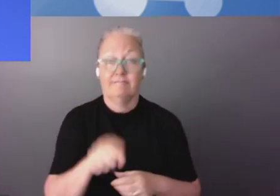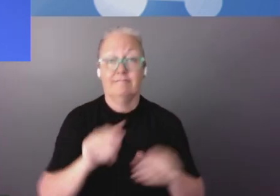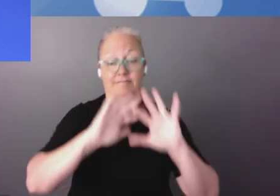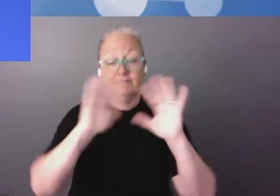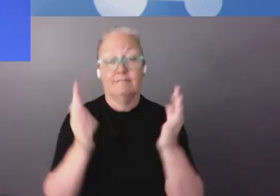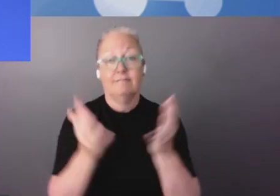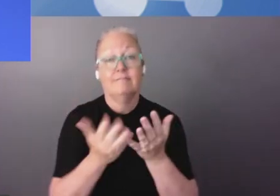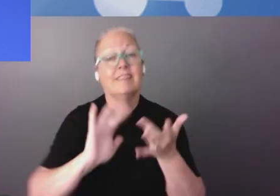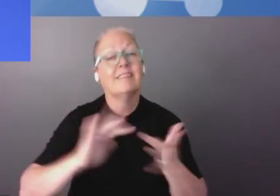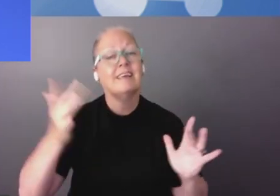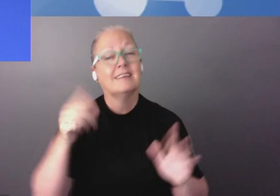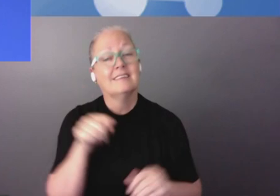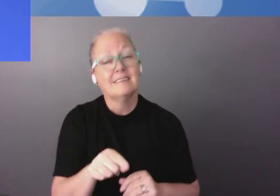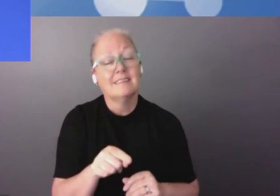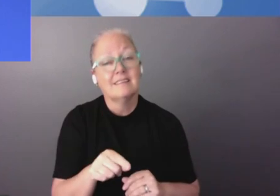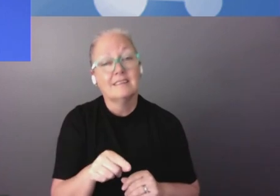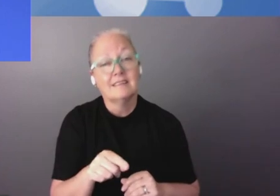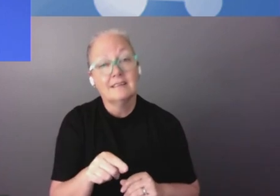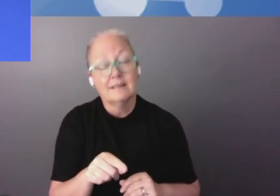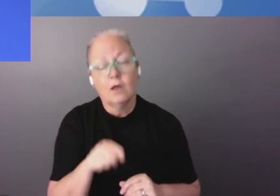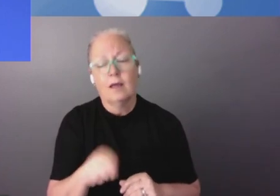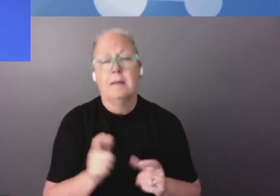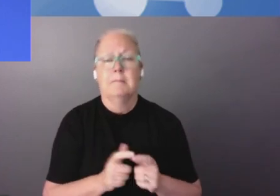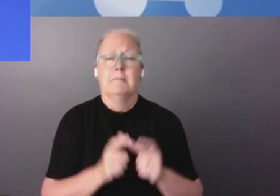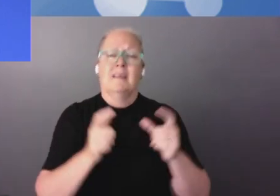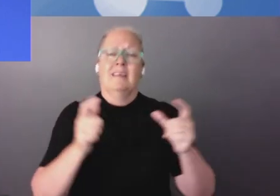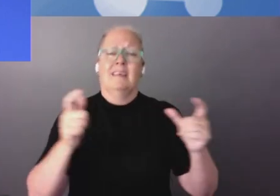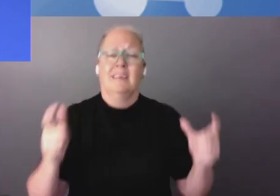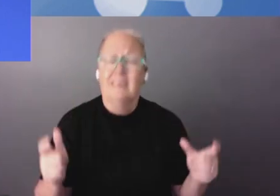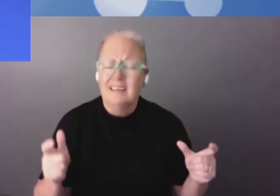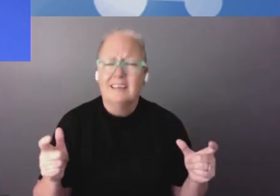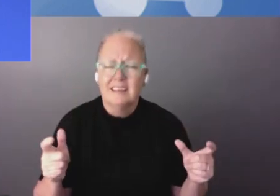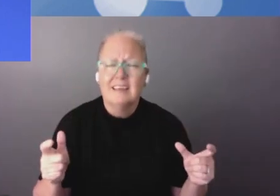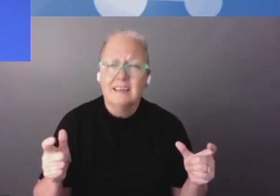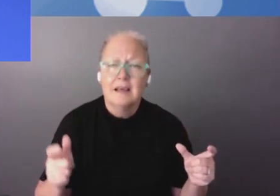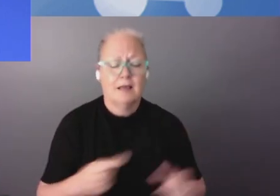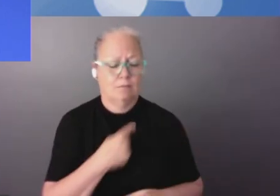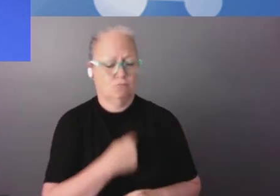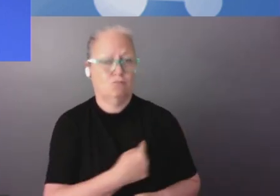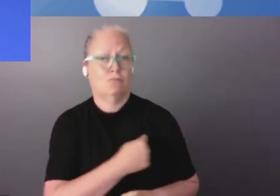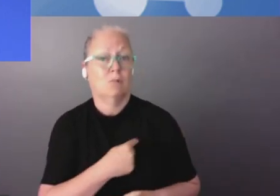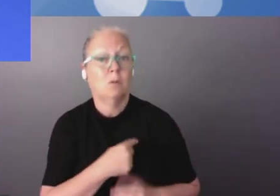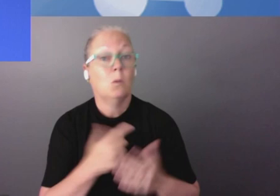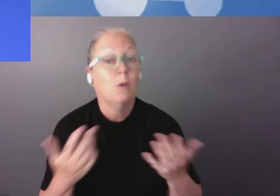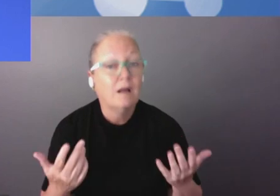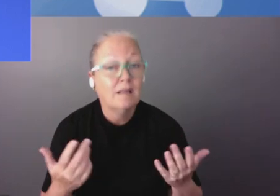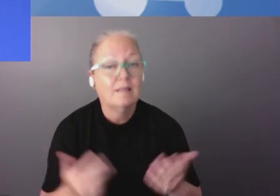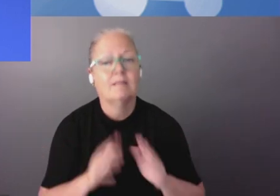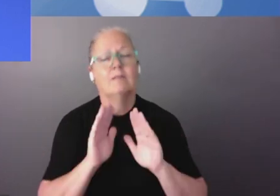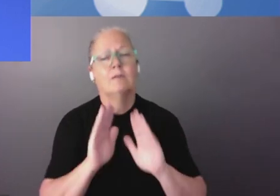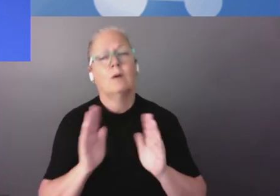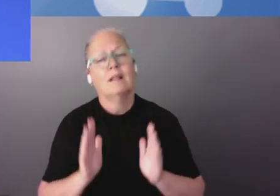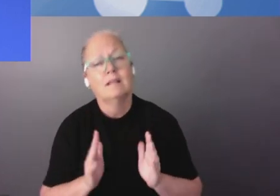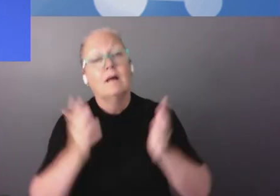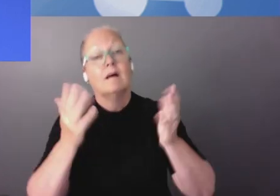życia w przyszłości, życia ludzi ze sobą połączonych, coraz lepszą siecią, coraz bardziej